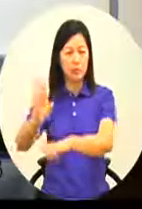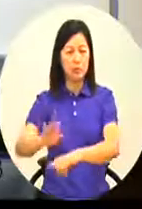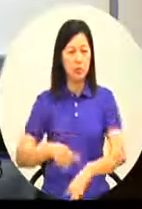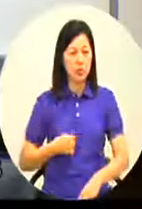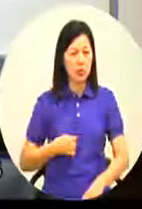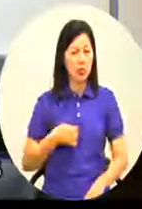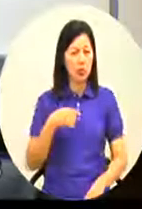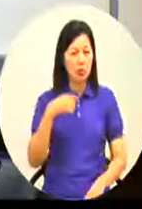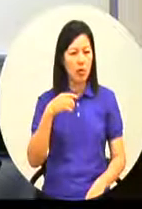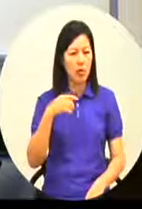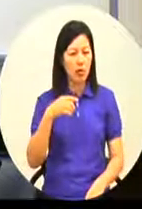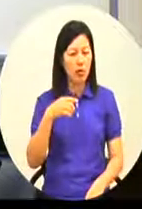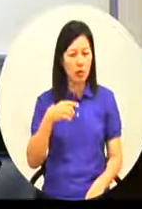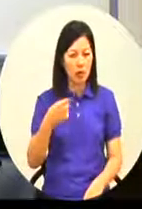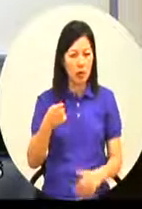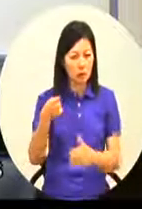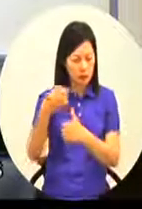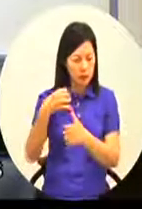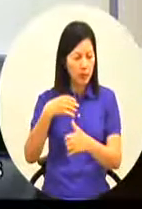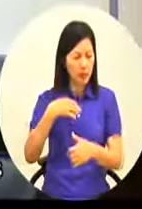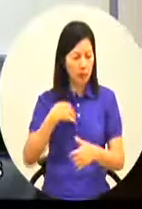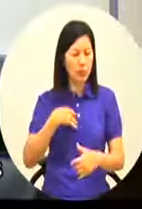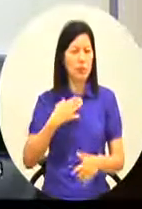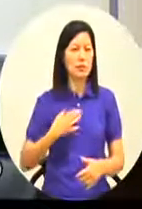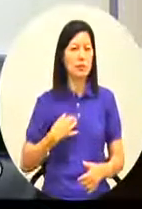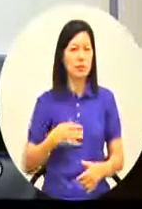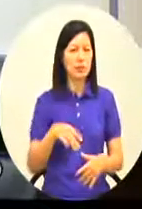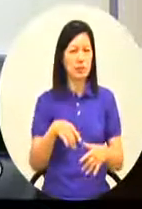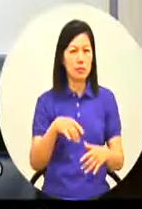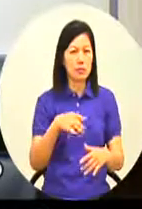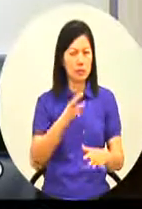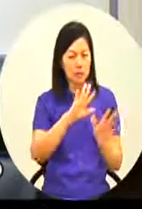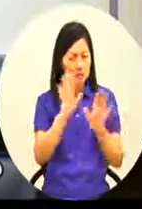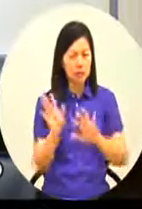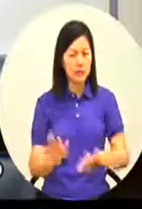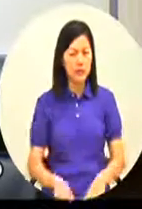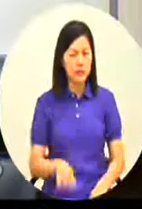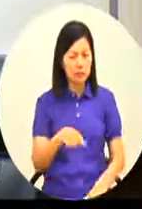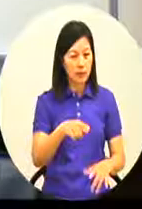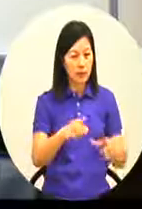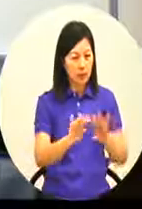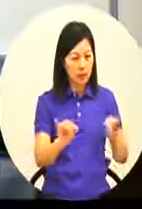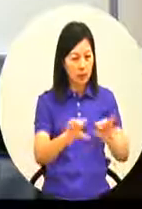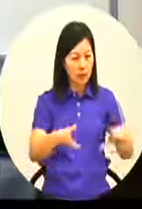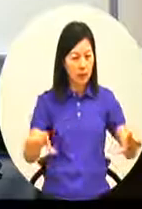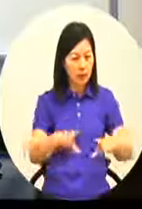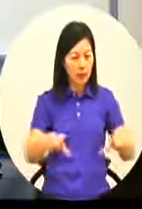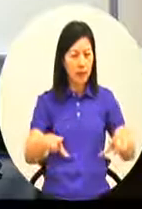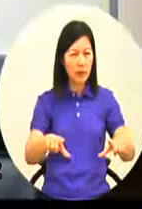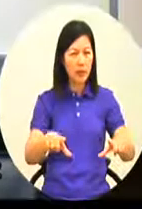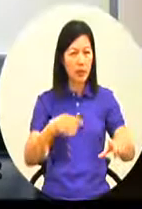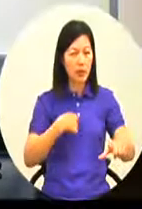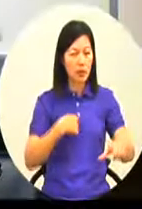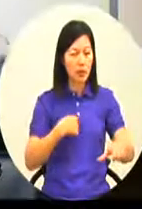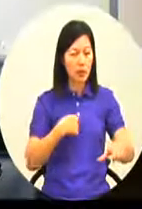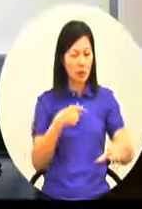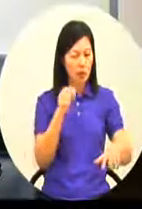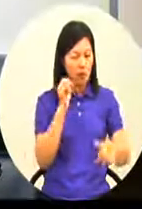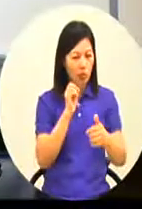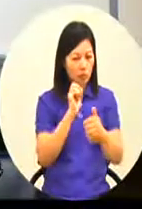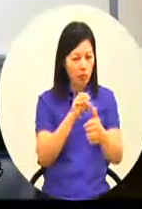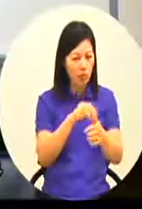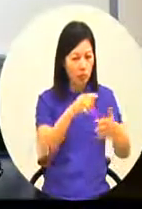解，我得到的这个讯息。哦，那这些比较大的土地的，哦，我所讲的这些个